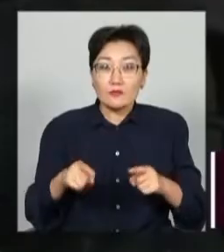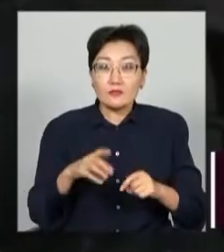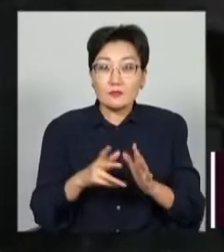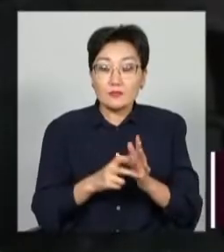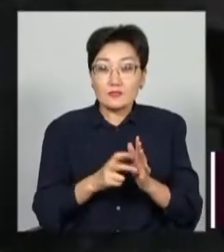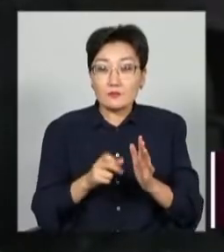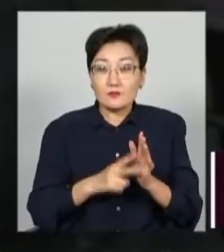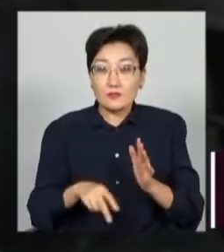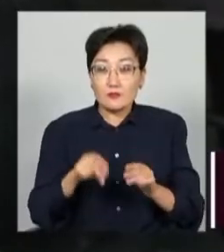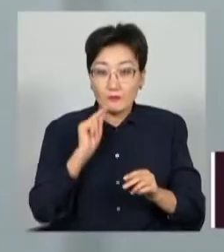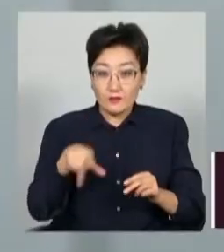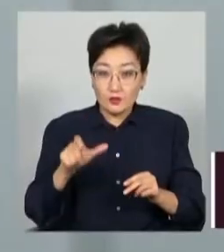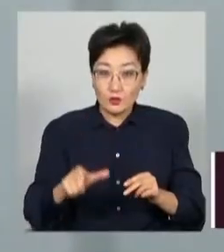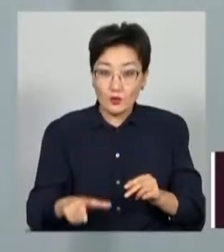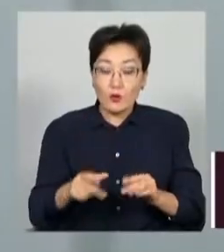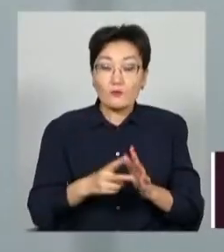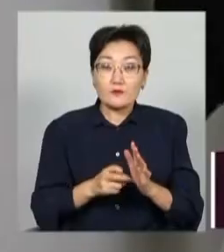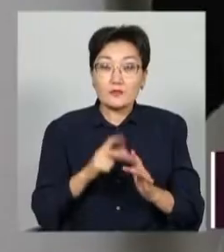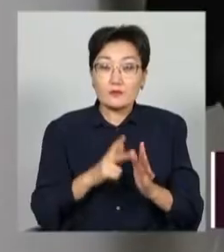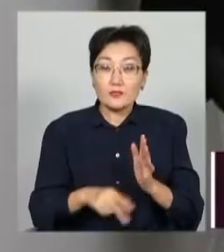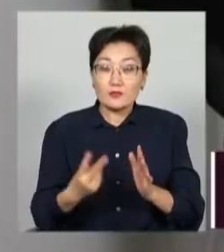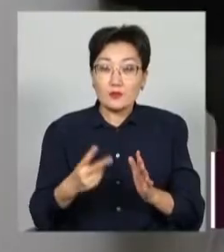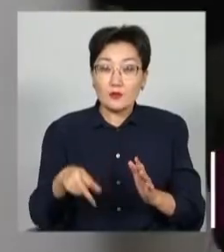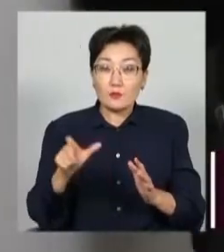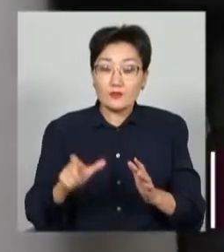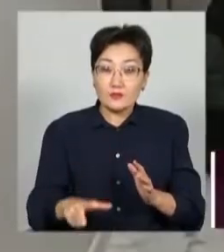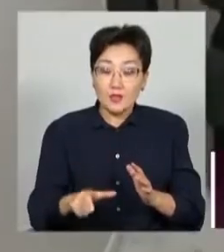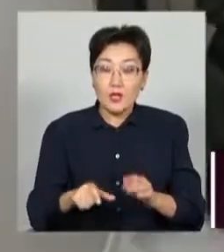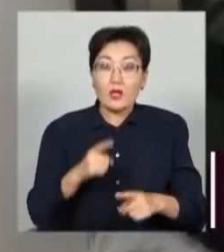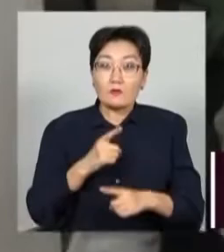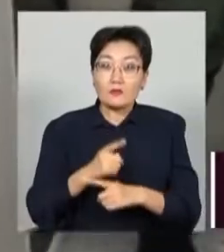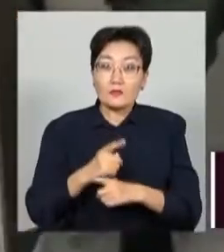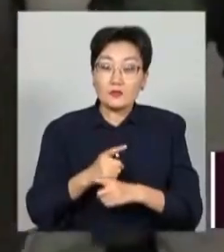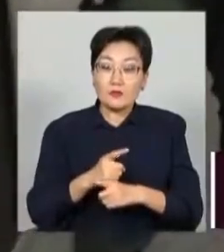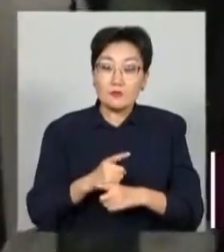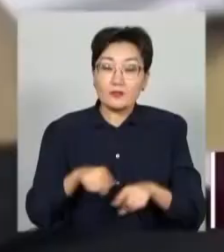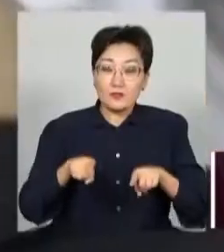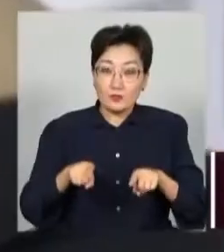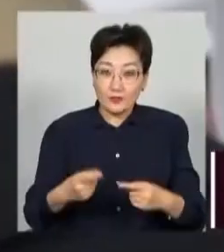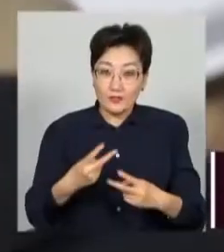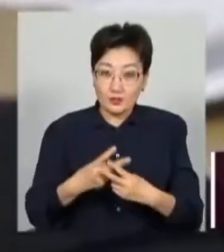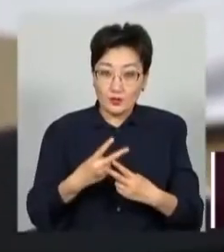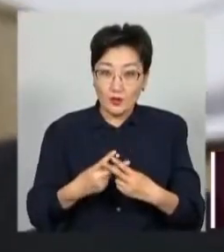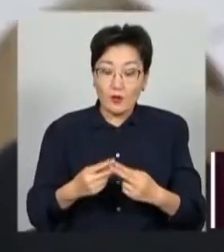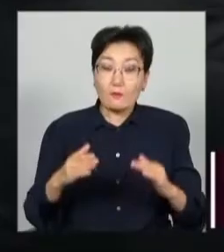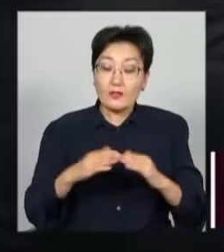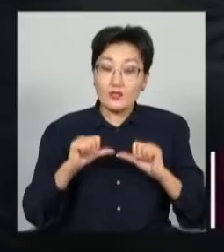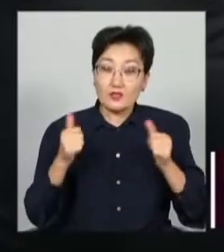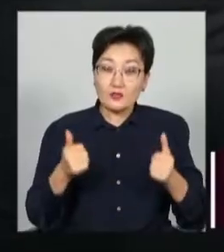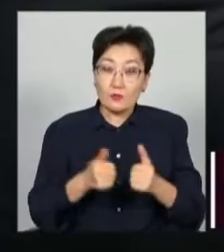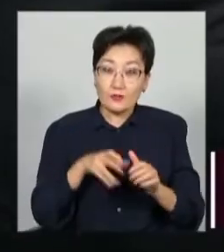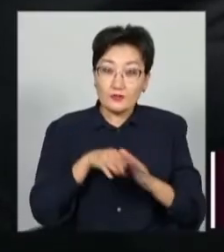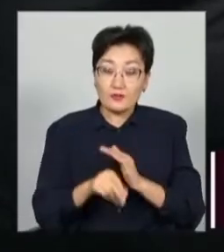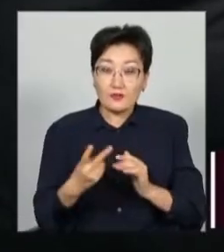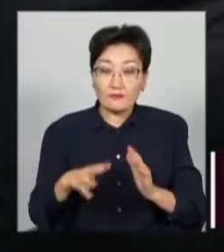970 подозреваемых 782 из которых санкции с труда взяты под стражу под домашний арест поместили